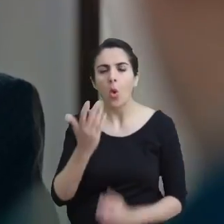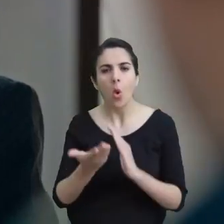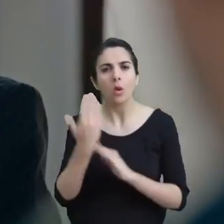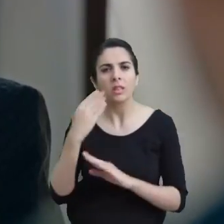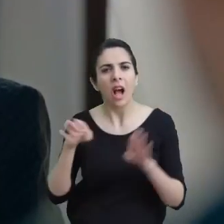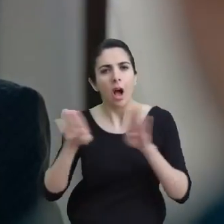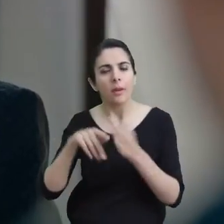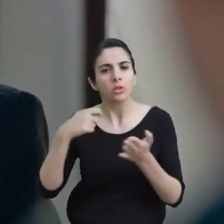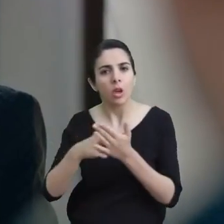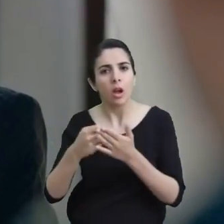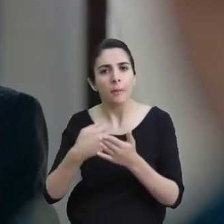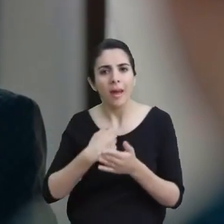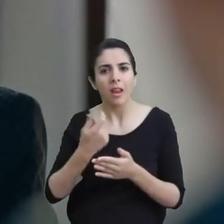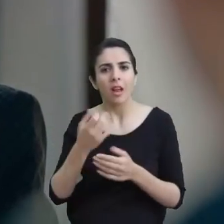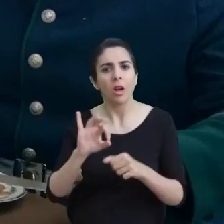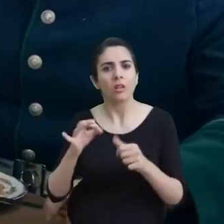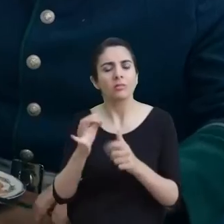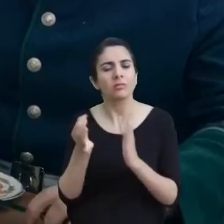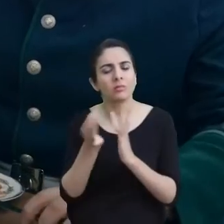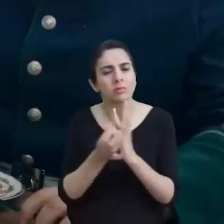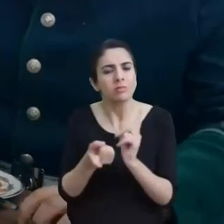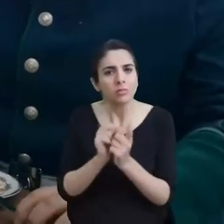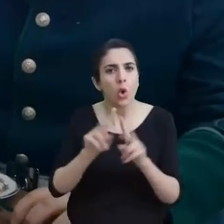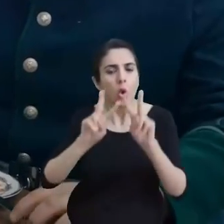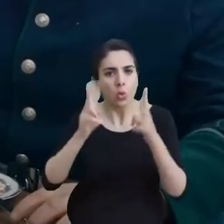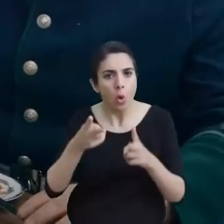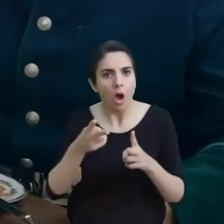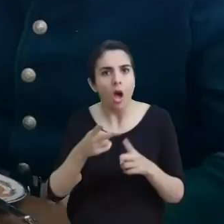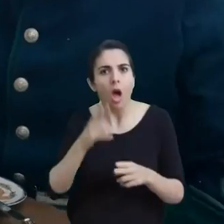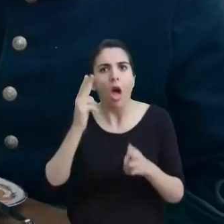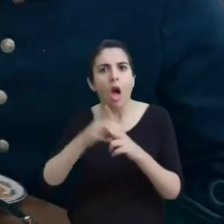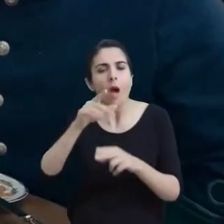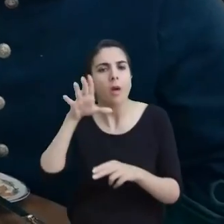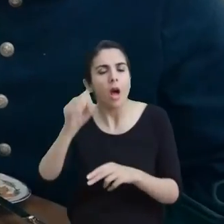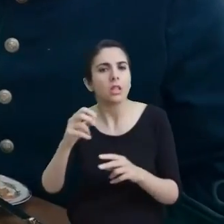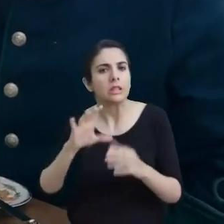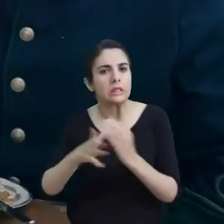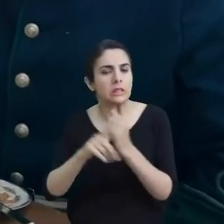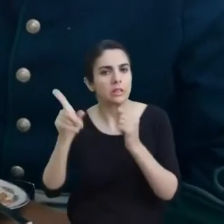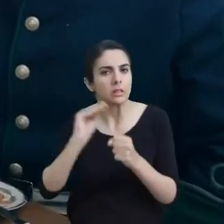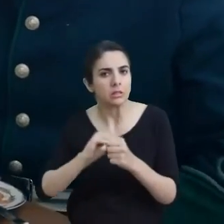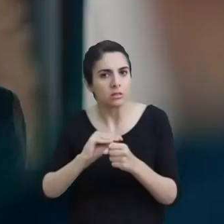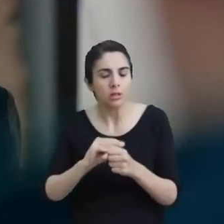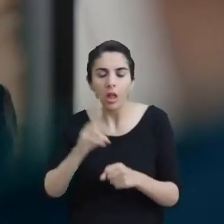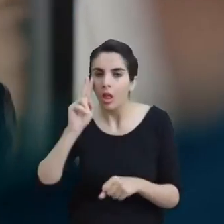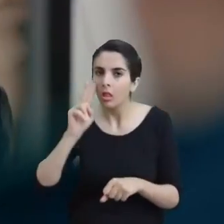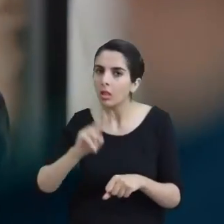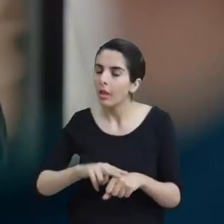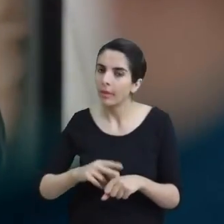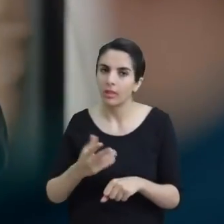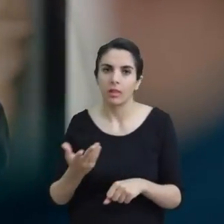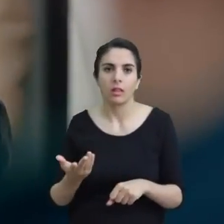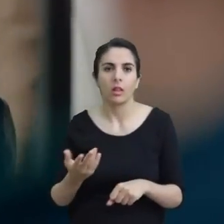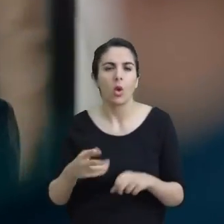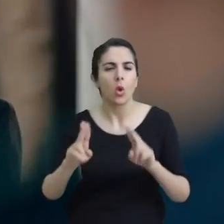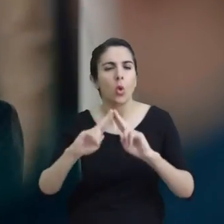İki gün önce kapalı çarşıda kuyumcu dükkanımı soydular. Zabitler şah diye yakaladılar hemen hırsızları. Vallahi